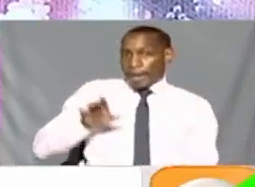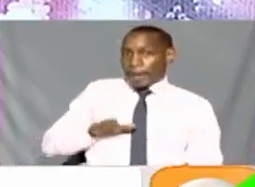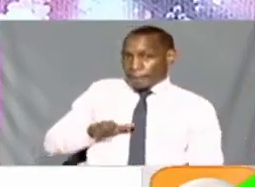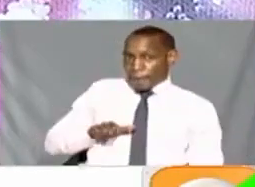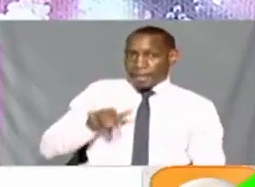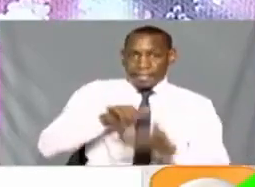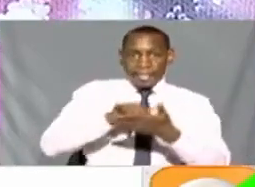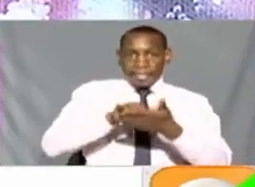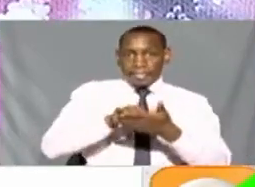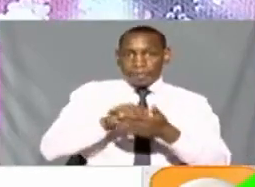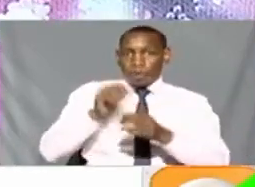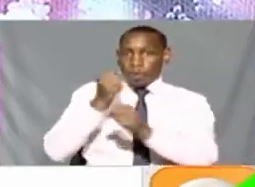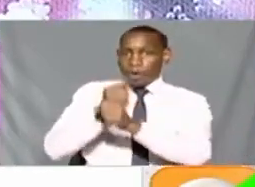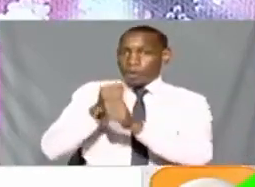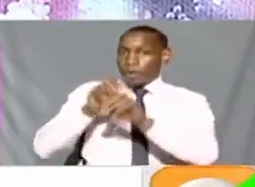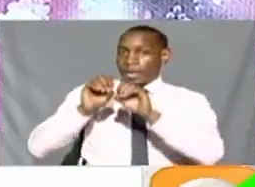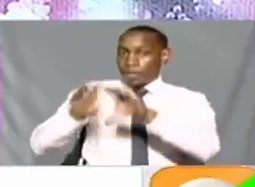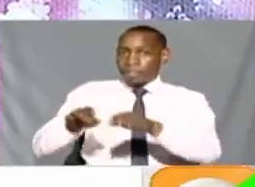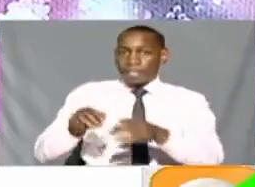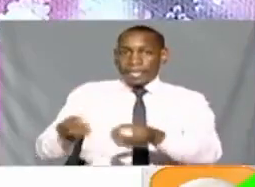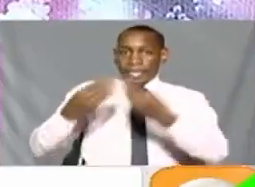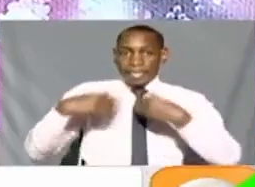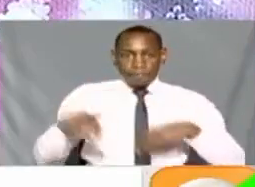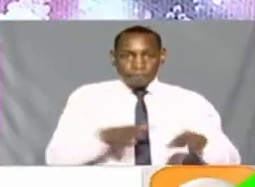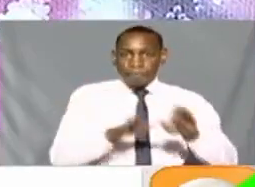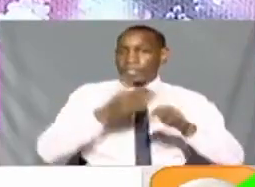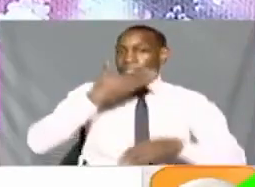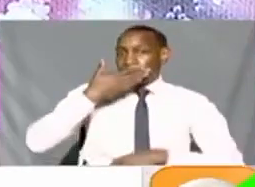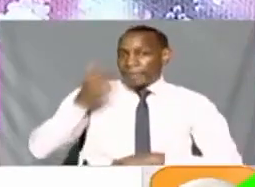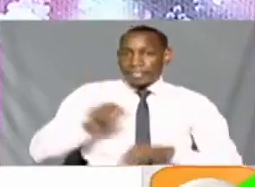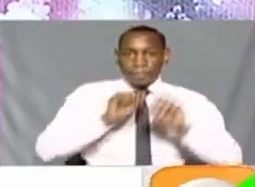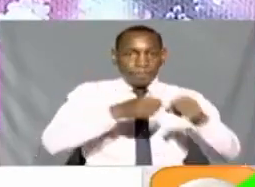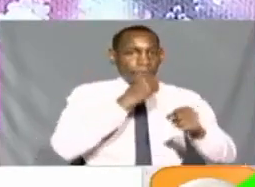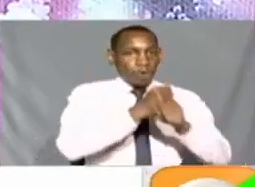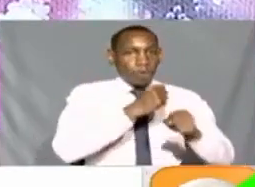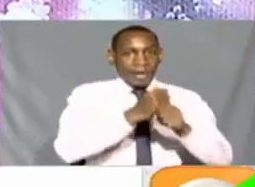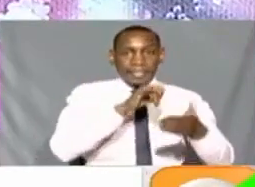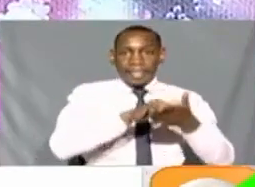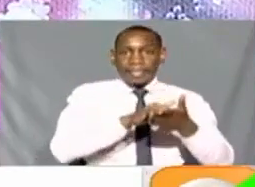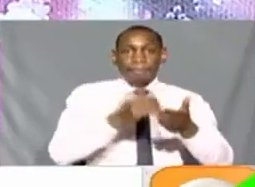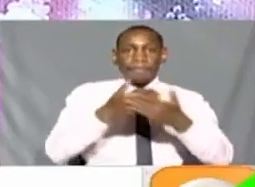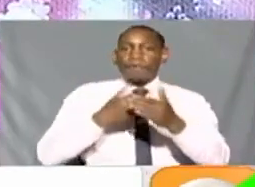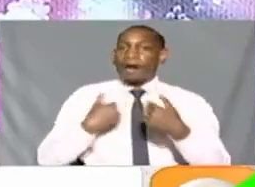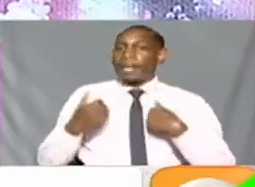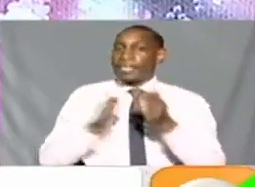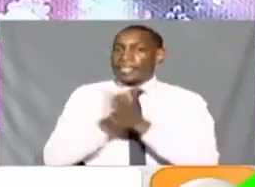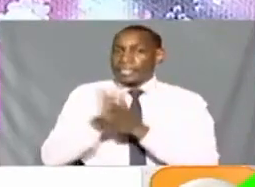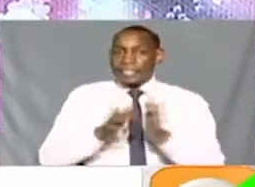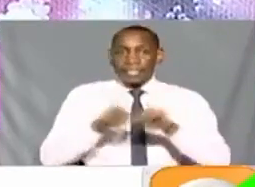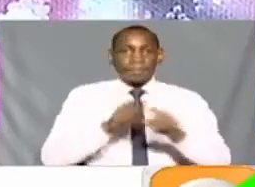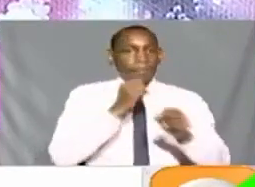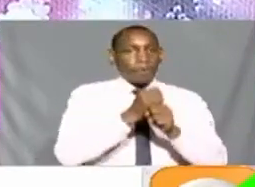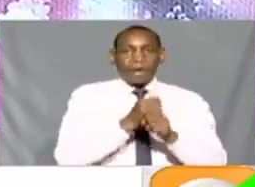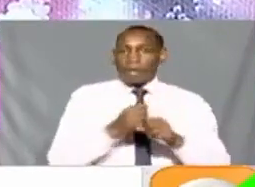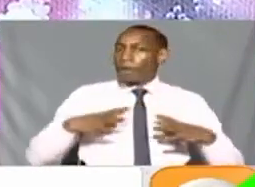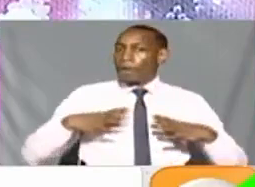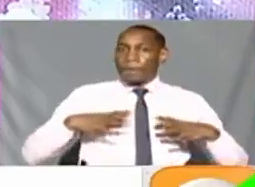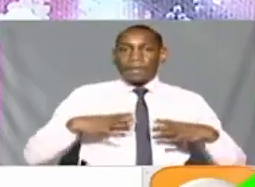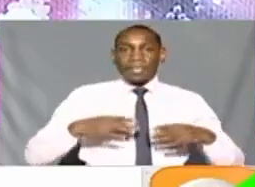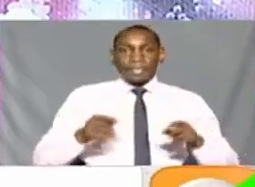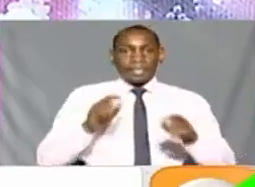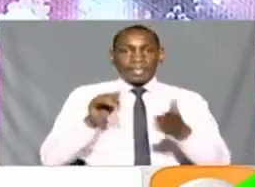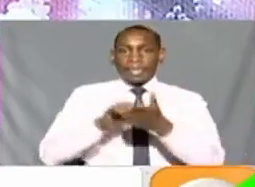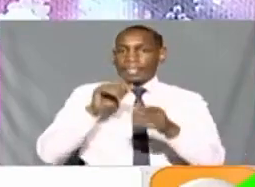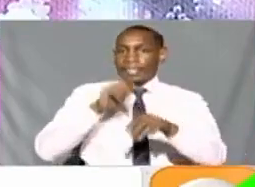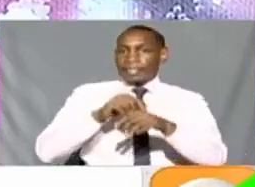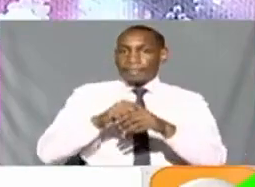mmoja ambaye kukatikiwa kwake na ajira kulimpa fursa nzuri ya kufanya shughuli ambayo alikuwa anaienzi na kuifanya kama starehe tu katika muda